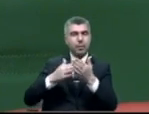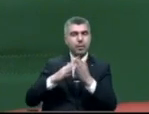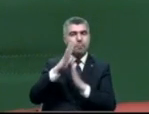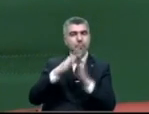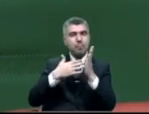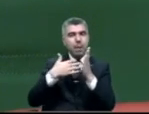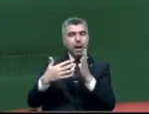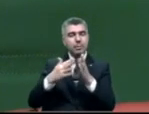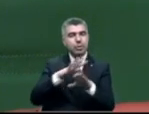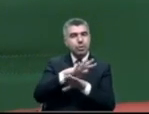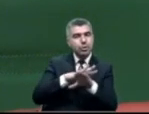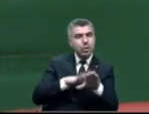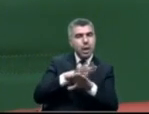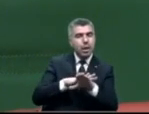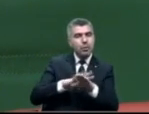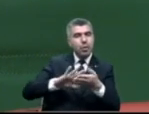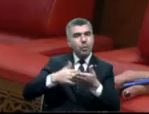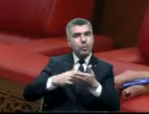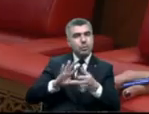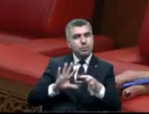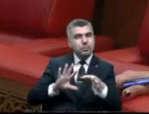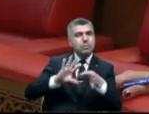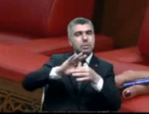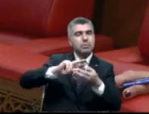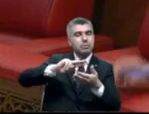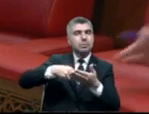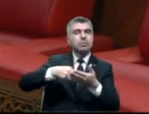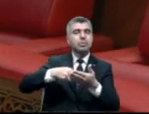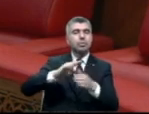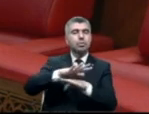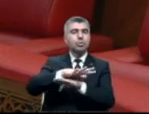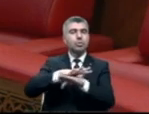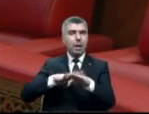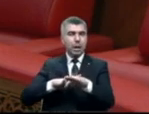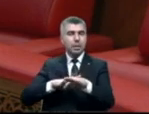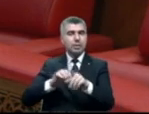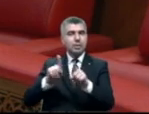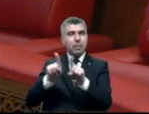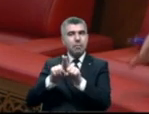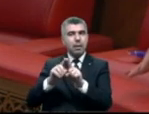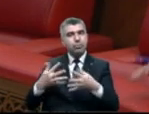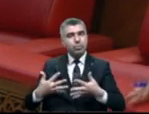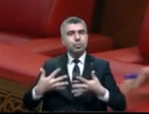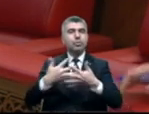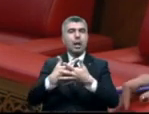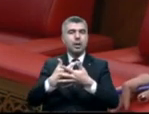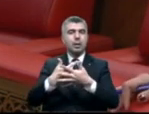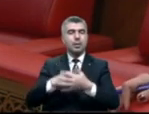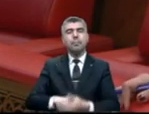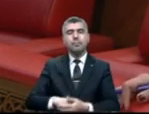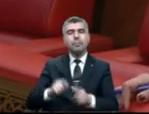برامج عملية جهوية بحكامة جديدة على أرض التعاقد مع الجهات فيما يتعلق بالاختصاصات المشتركة، من